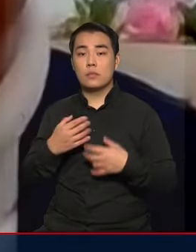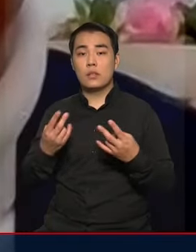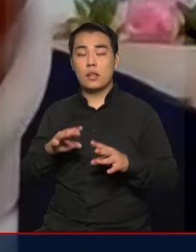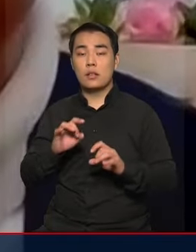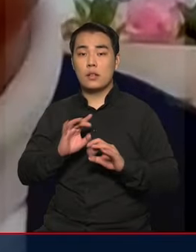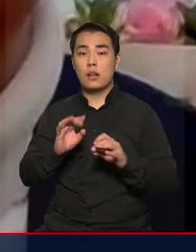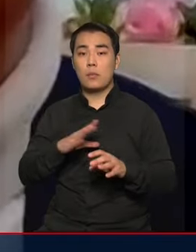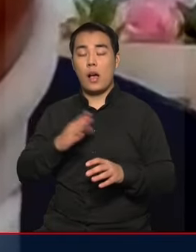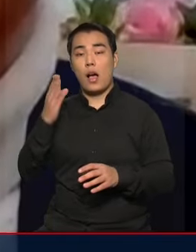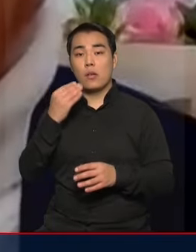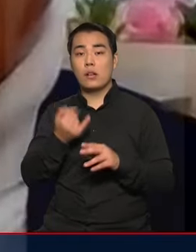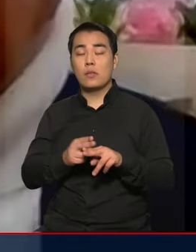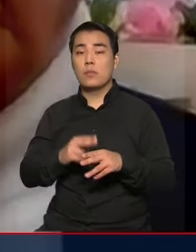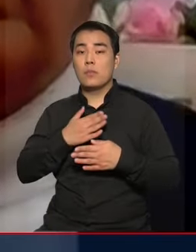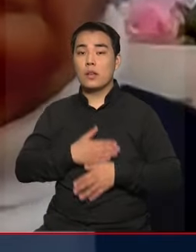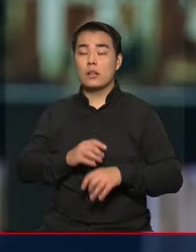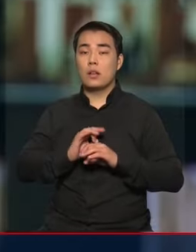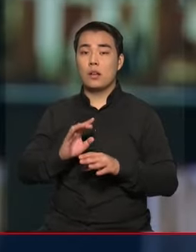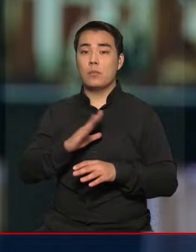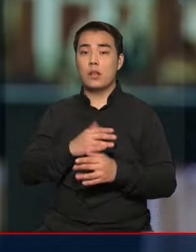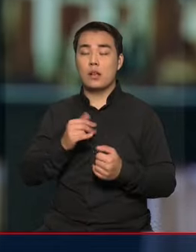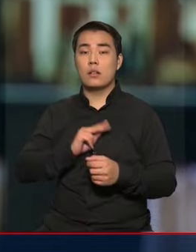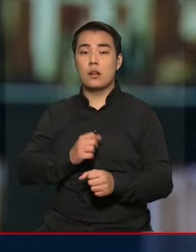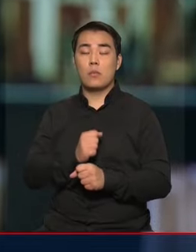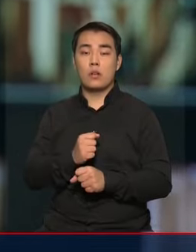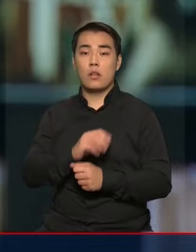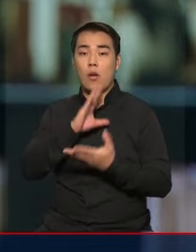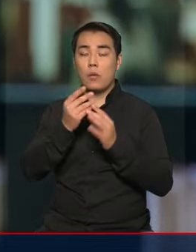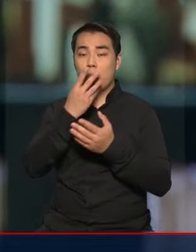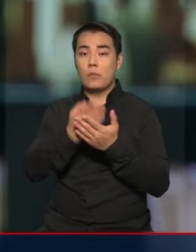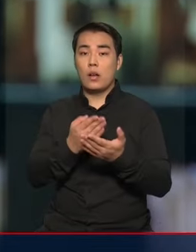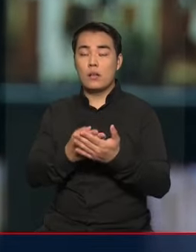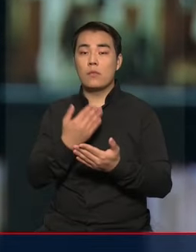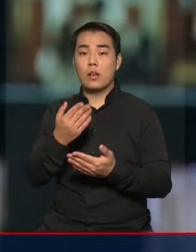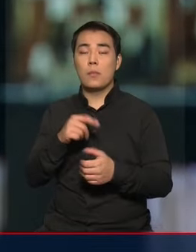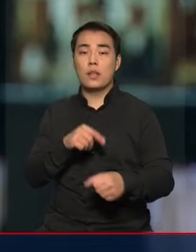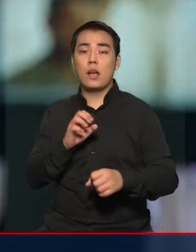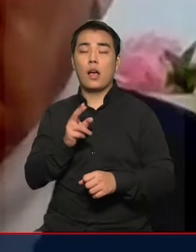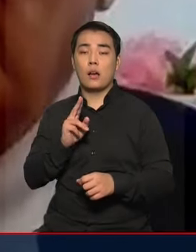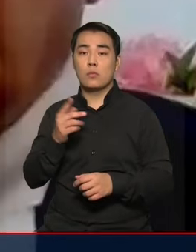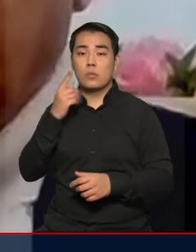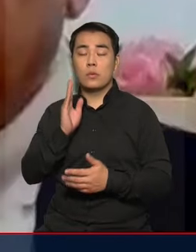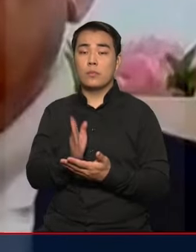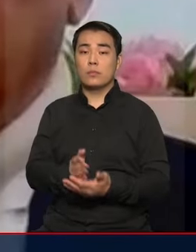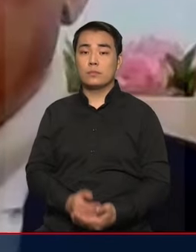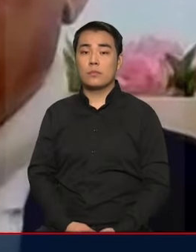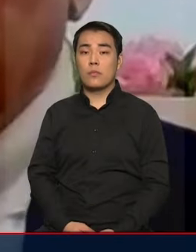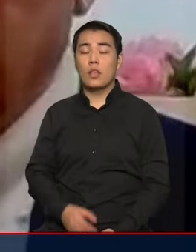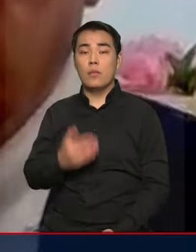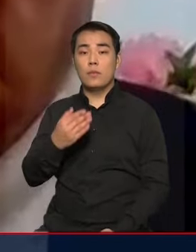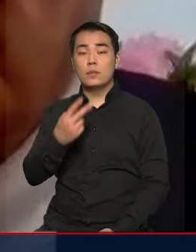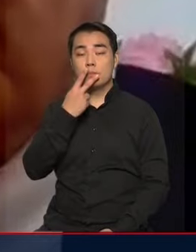яғни алматылықтарды сабырға шақырды. Ардагер маман ретінде бұған қатысты сіздің пікіріңіз қандай? Сіз